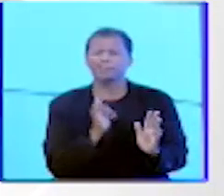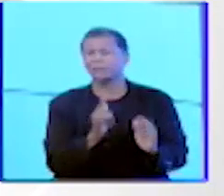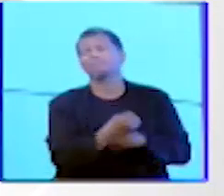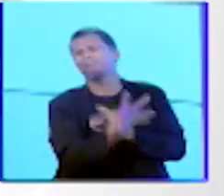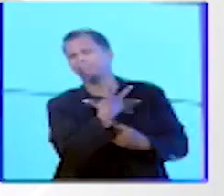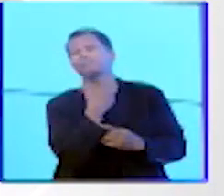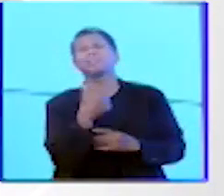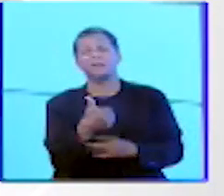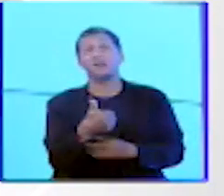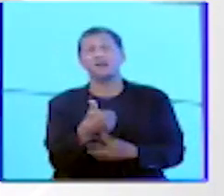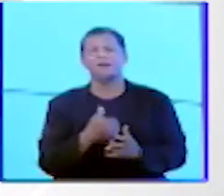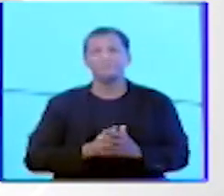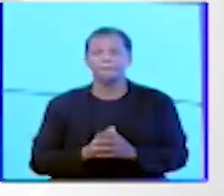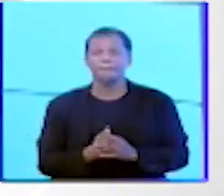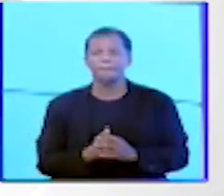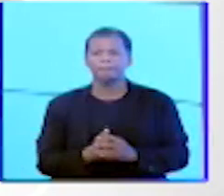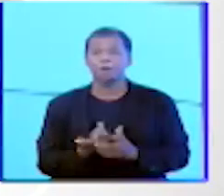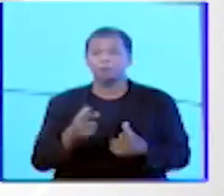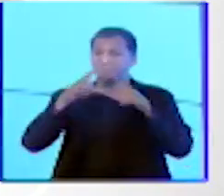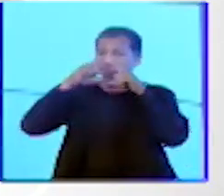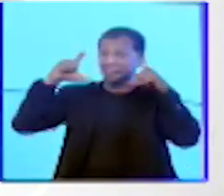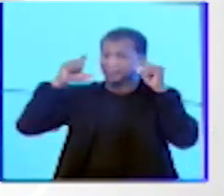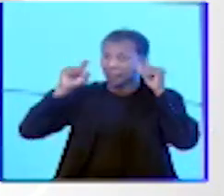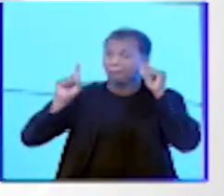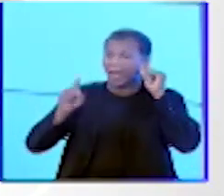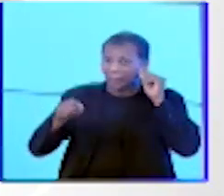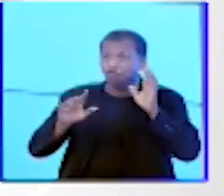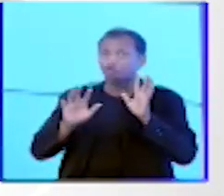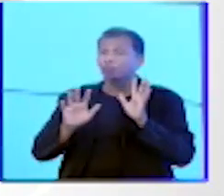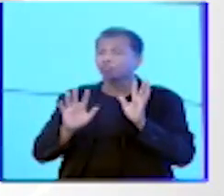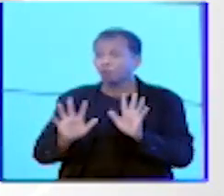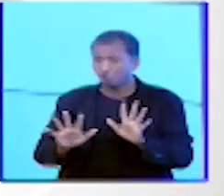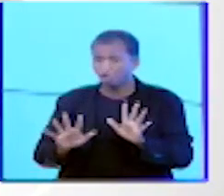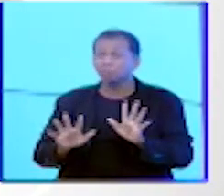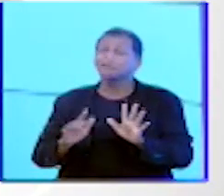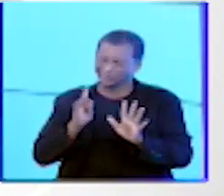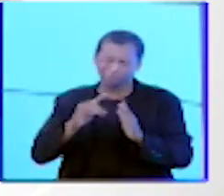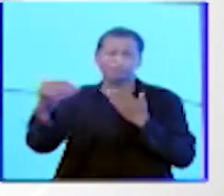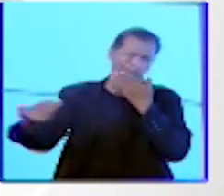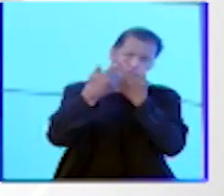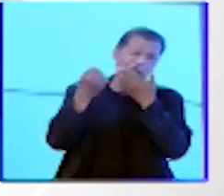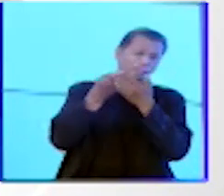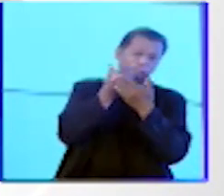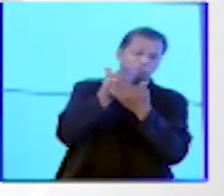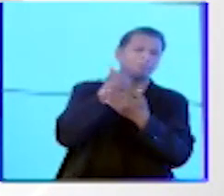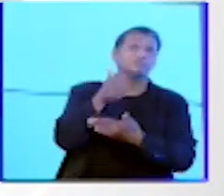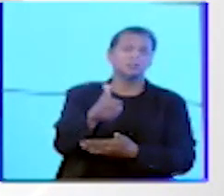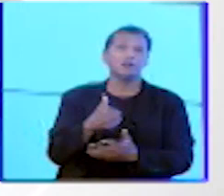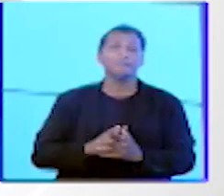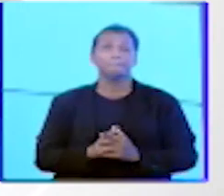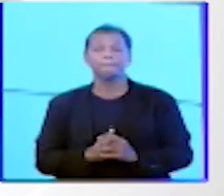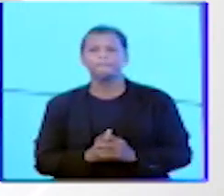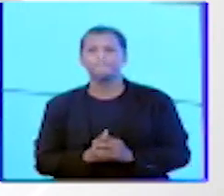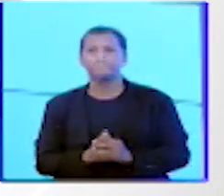jika memakai masker biasa, beresiko tertular 55% dan masker medis 30%.